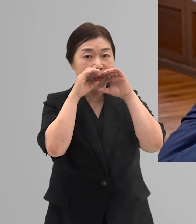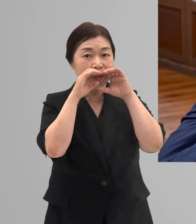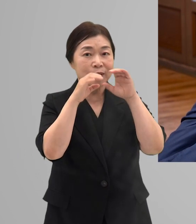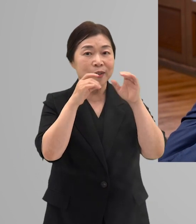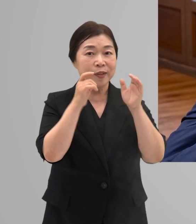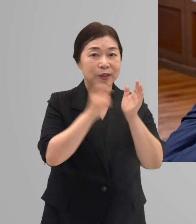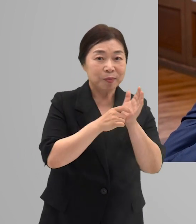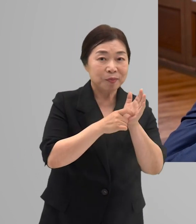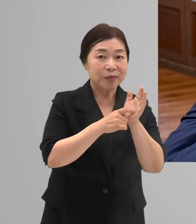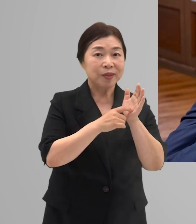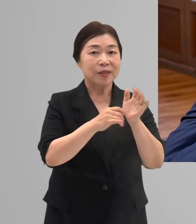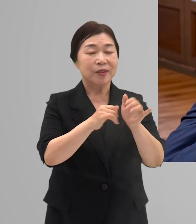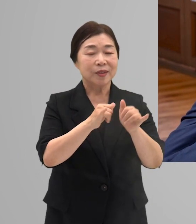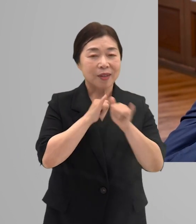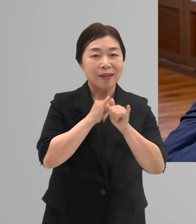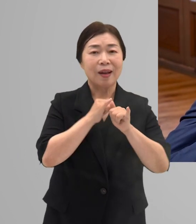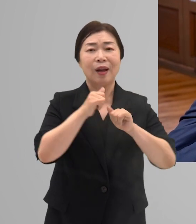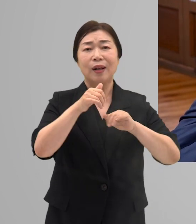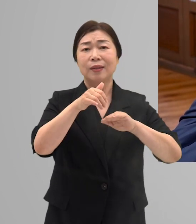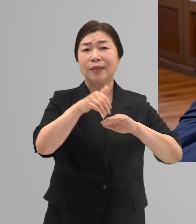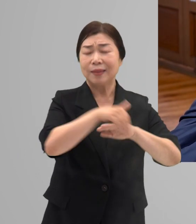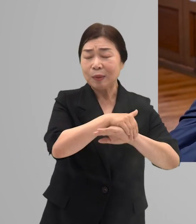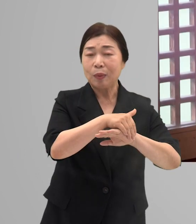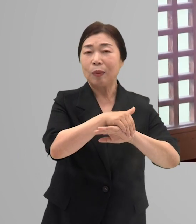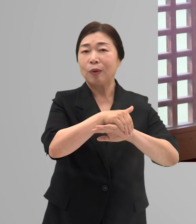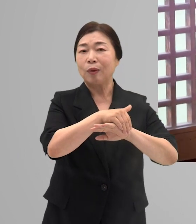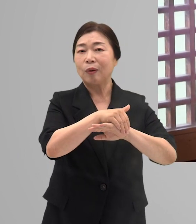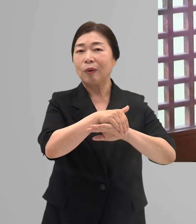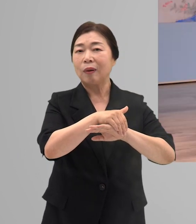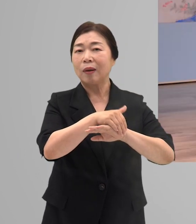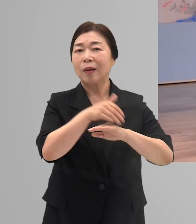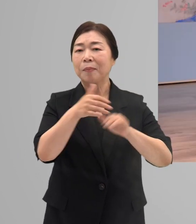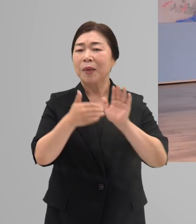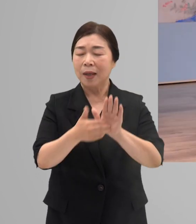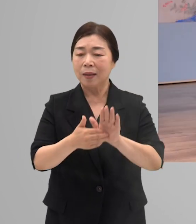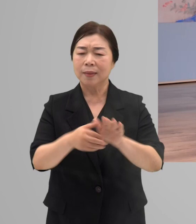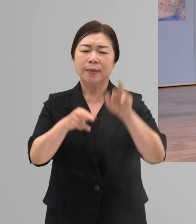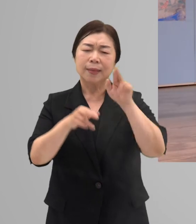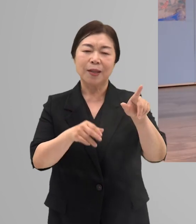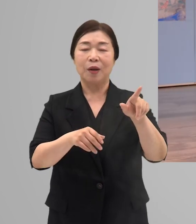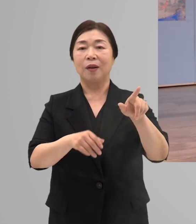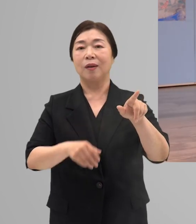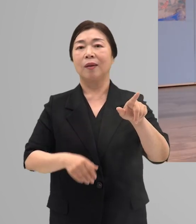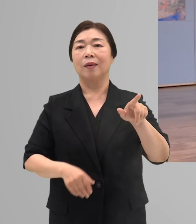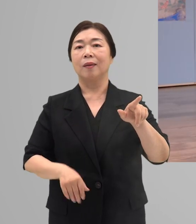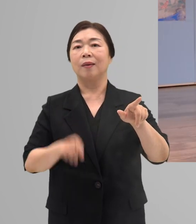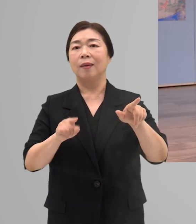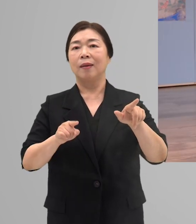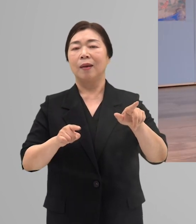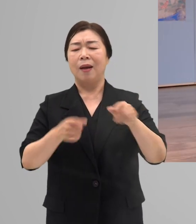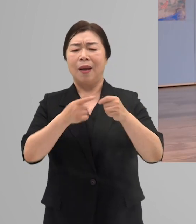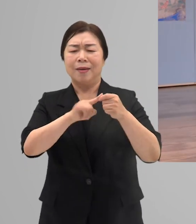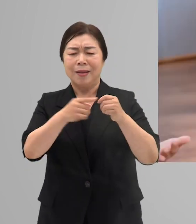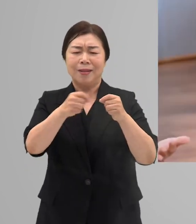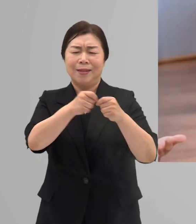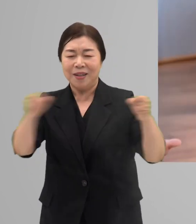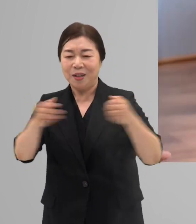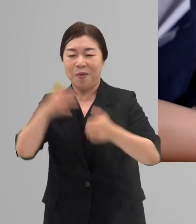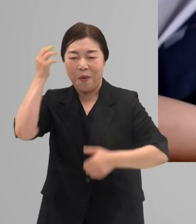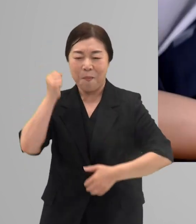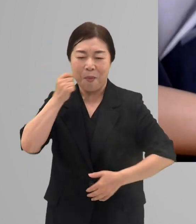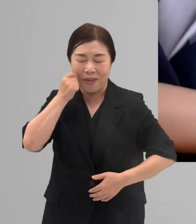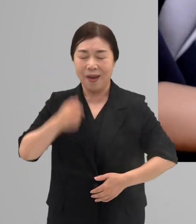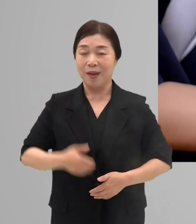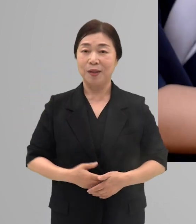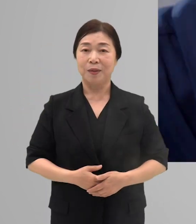응급실 자살 시도 예방 사업. 틀렸습니다. 이거밖에 사실 못 외웠어. 이걸 한 거예요.